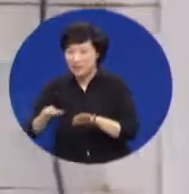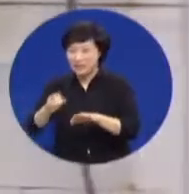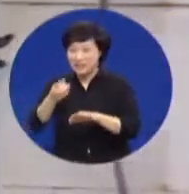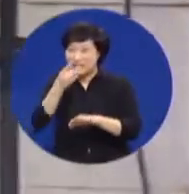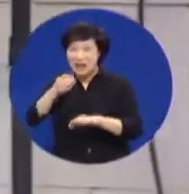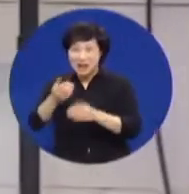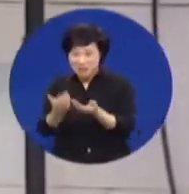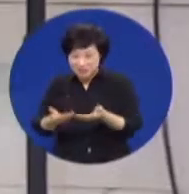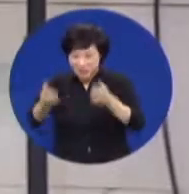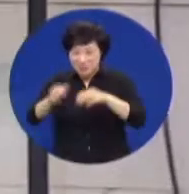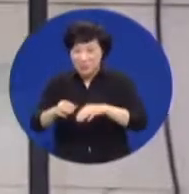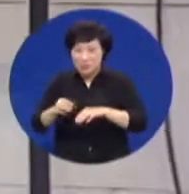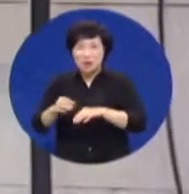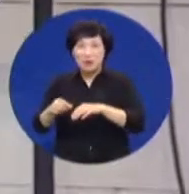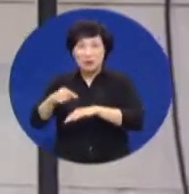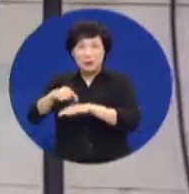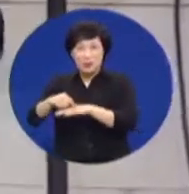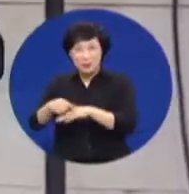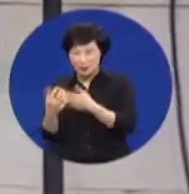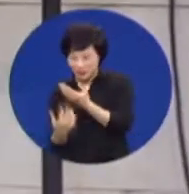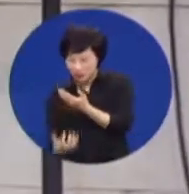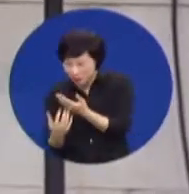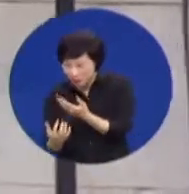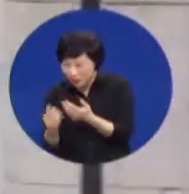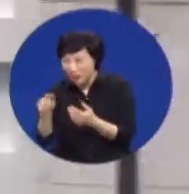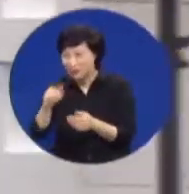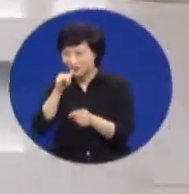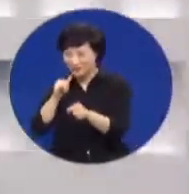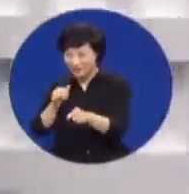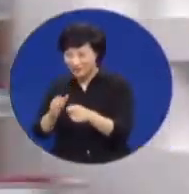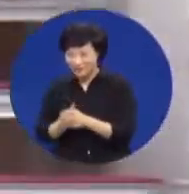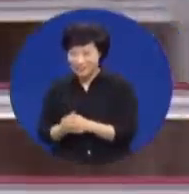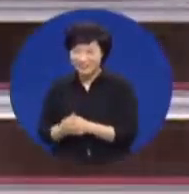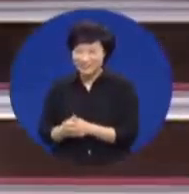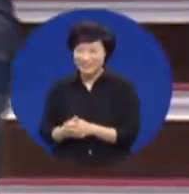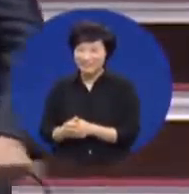고깃찌개 해놓고 난 왜 주는지 몰라.